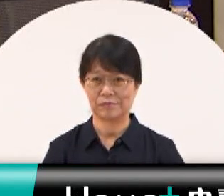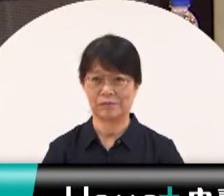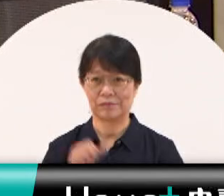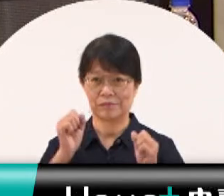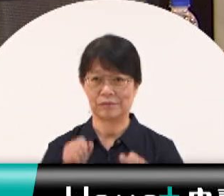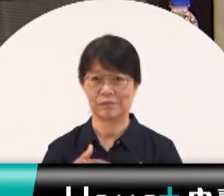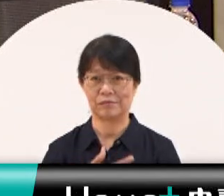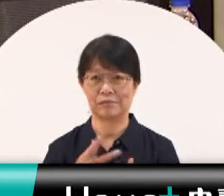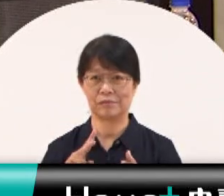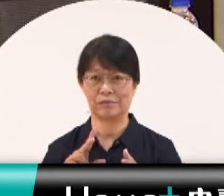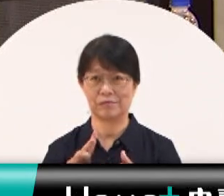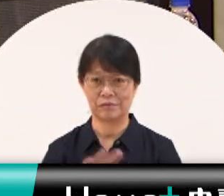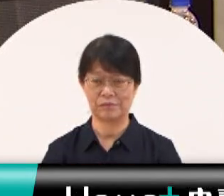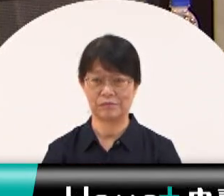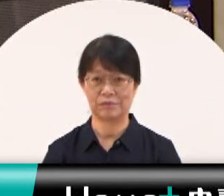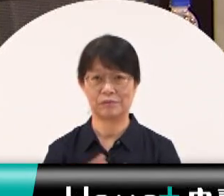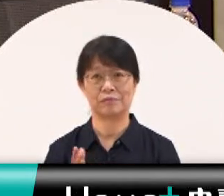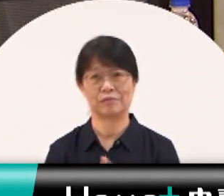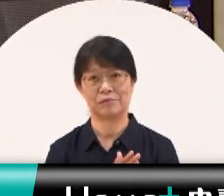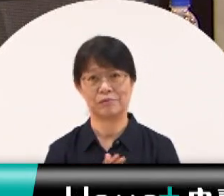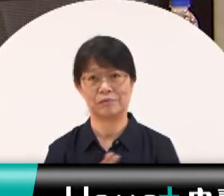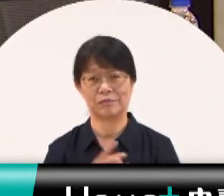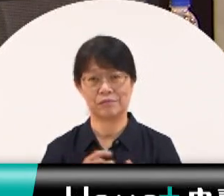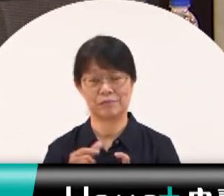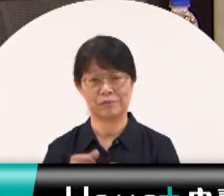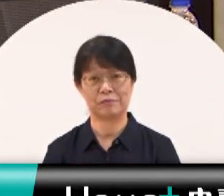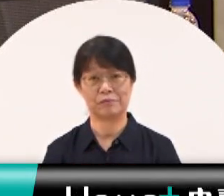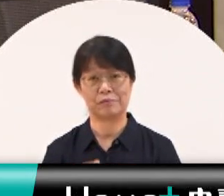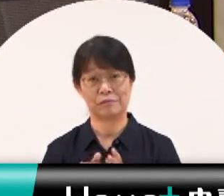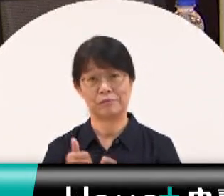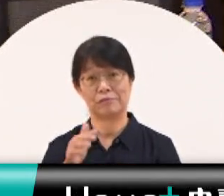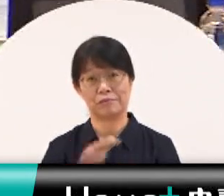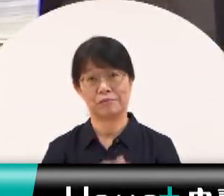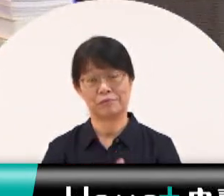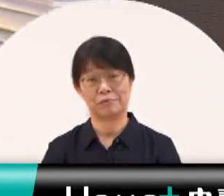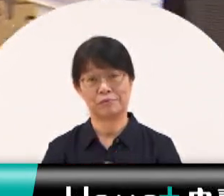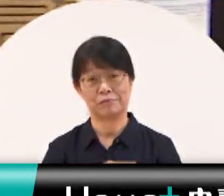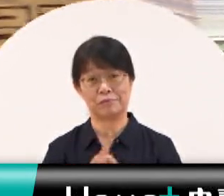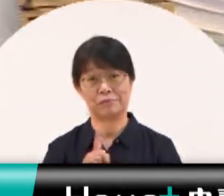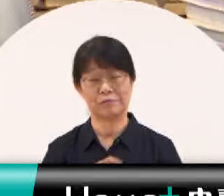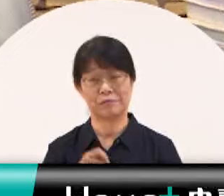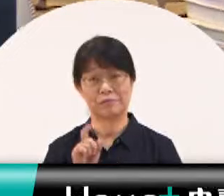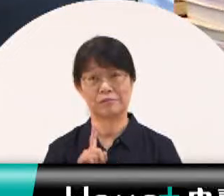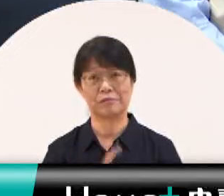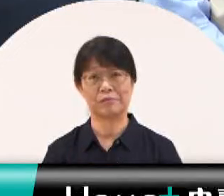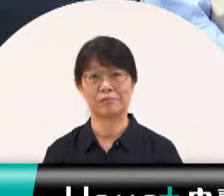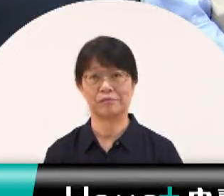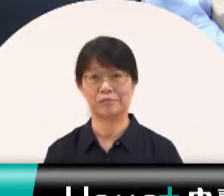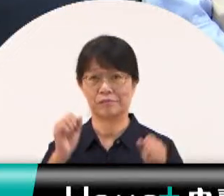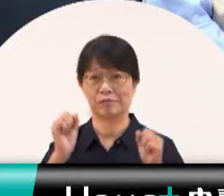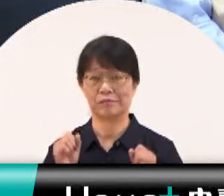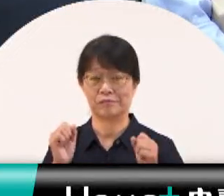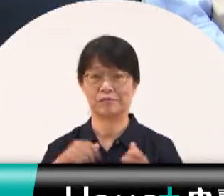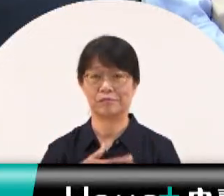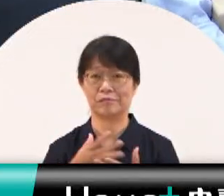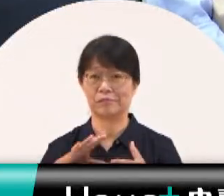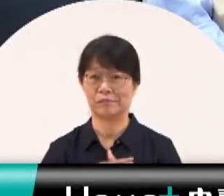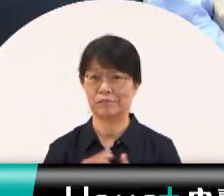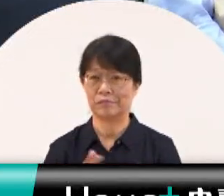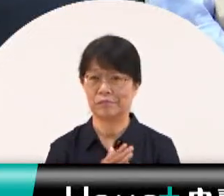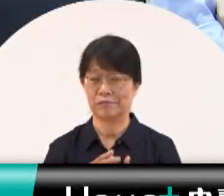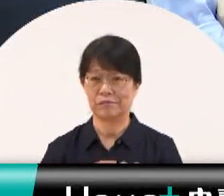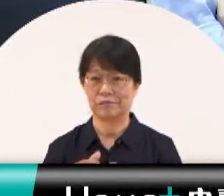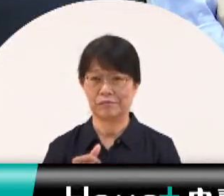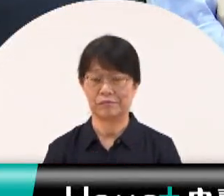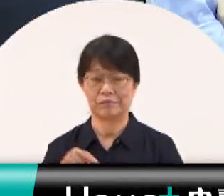休闲园区，哈。市长，你有没有什么要来补充说明的？ 跟您报告，现在这个您刚提到运动艺文园区、休闲园区已